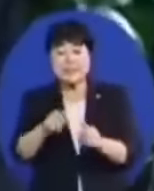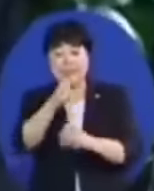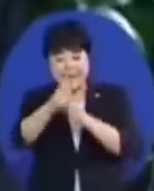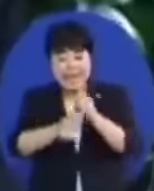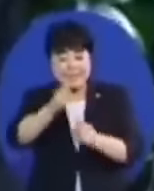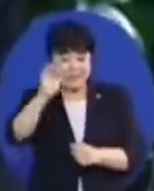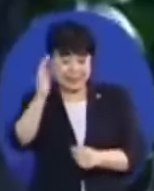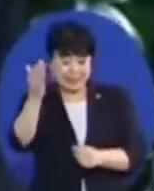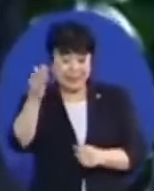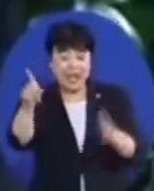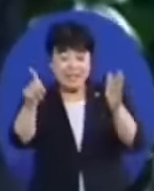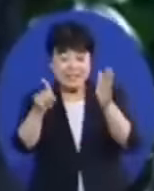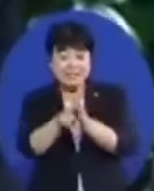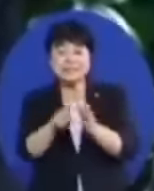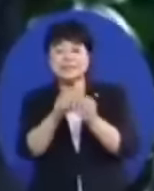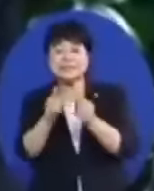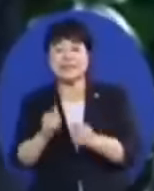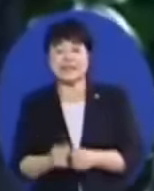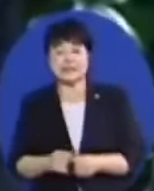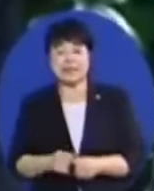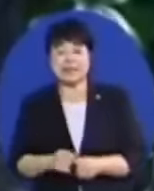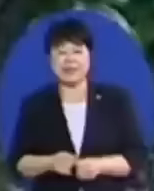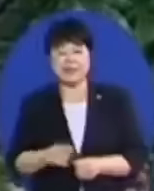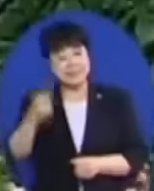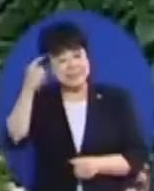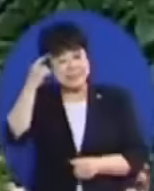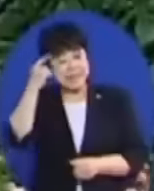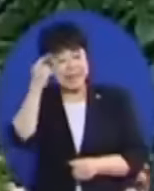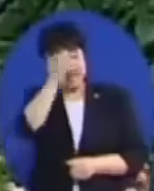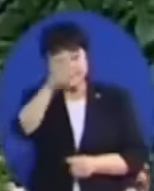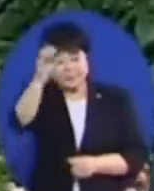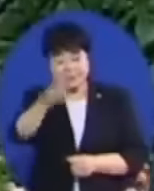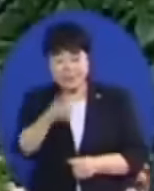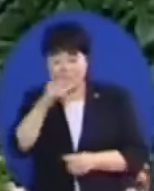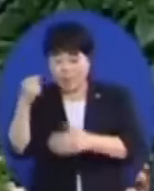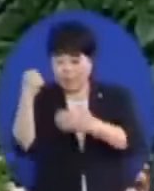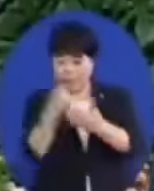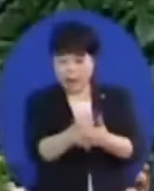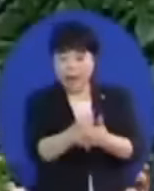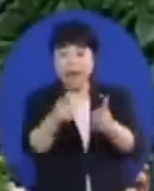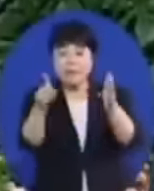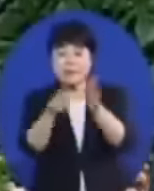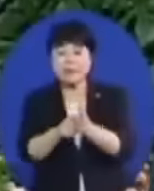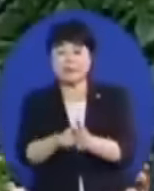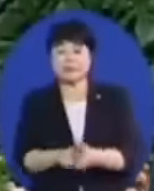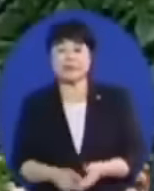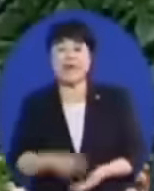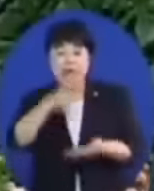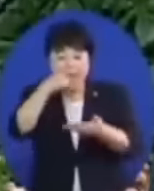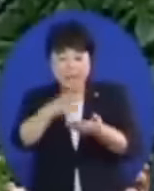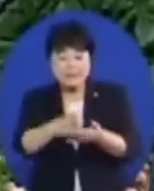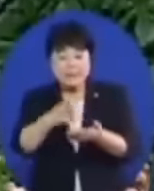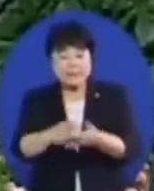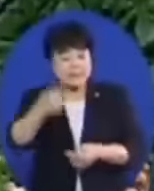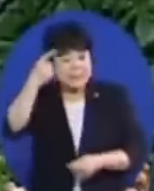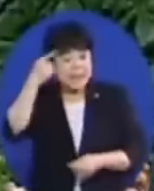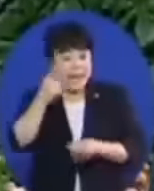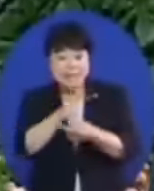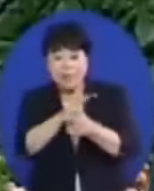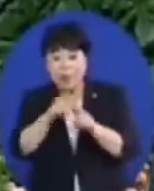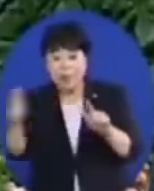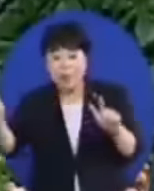하나님이다. 신앙은 인간의 이성을 십자가에 못 박는 것이라고 말하는 것입니다. 믿음이란 합리적인 생각에 기초한 것이